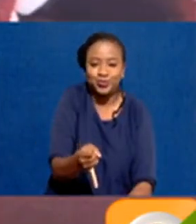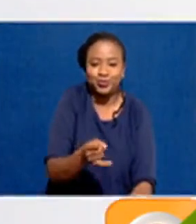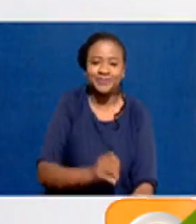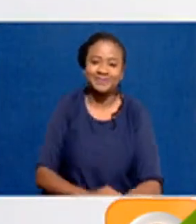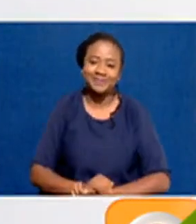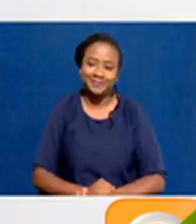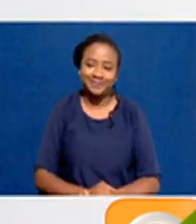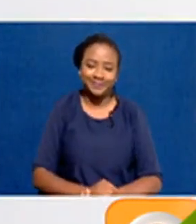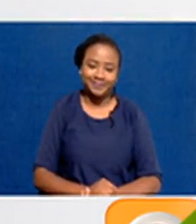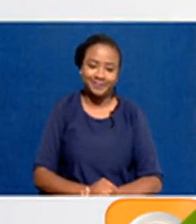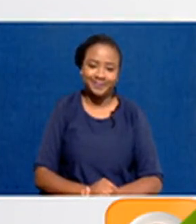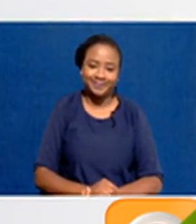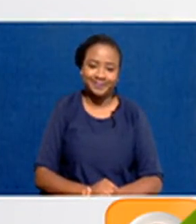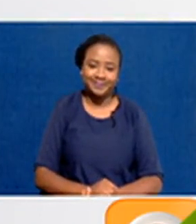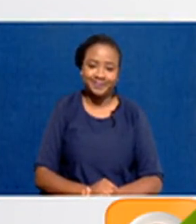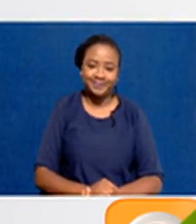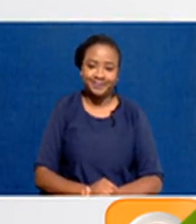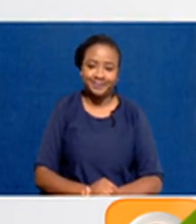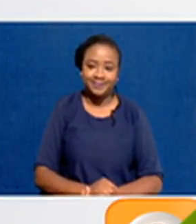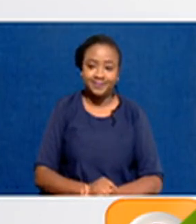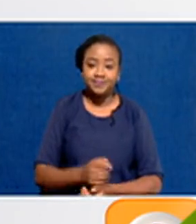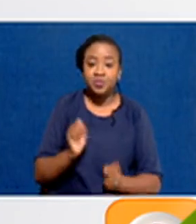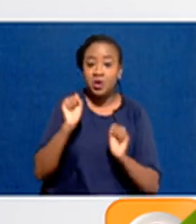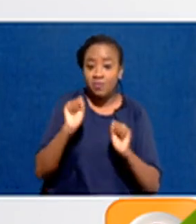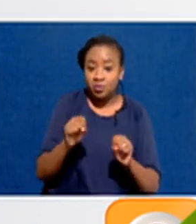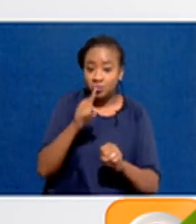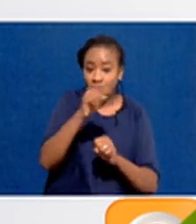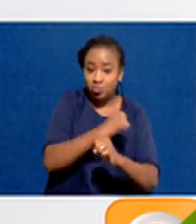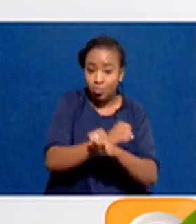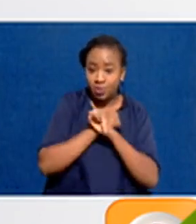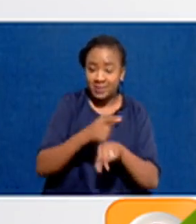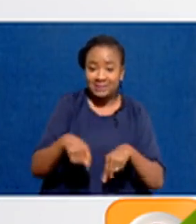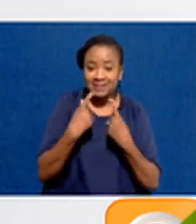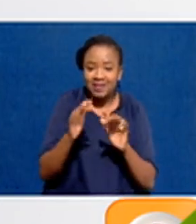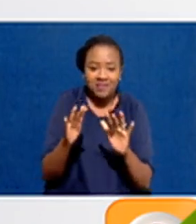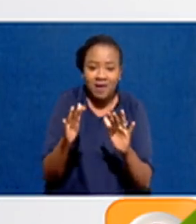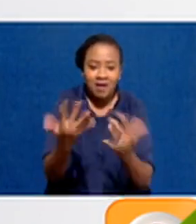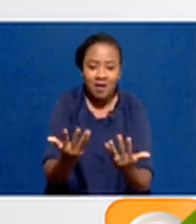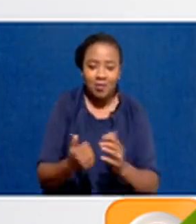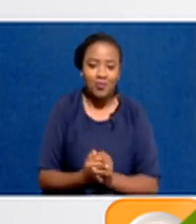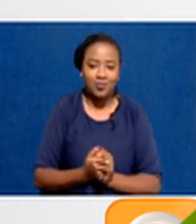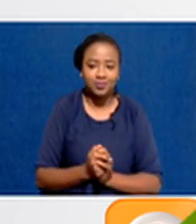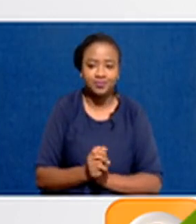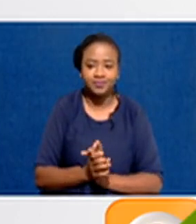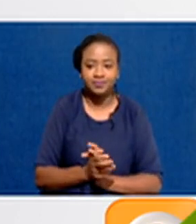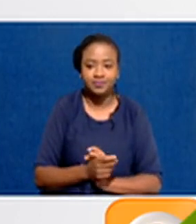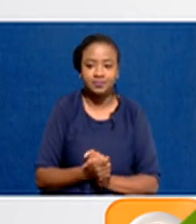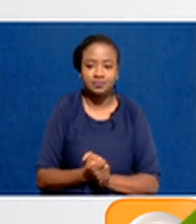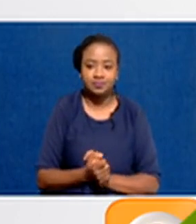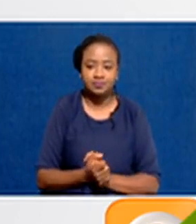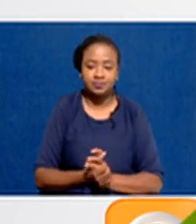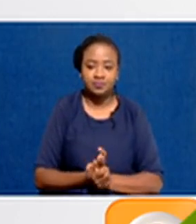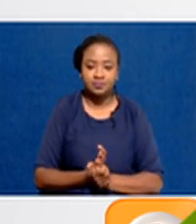mkojo. Hata hivyo, mtu anaweza kuzuia ugonjwa huu wa vijiwe vya figo. Ili kuzuia